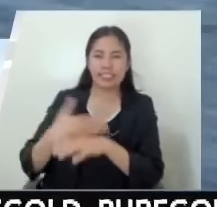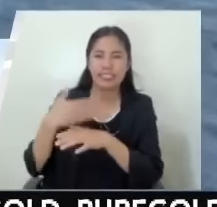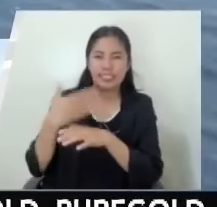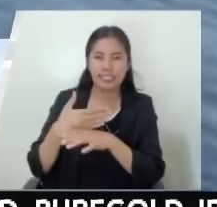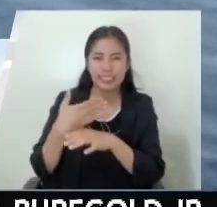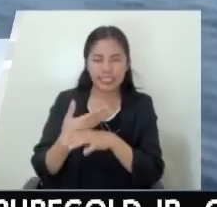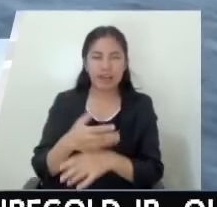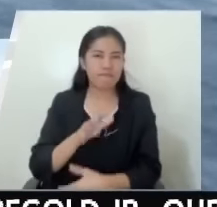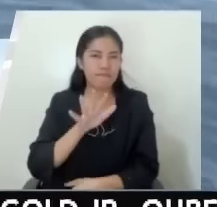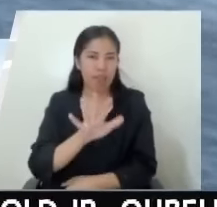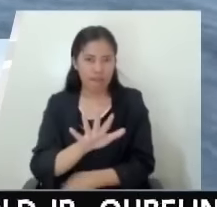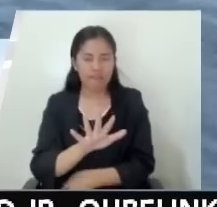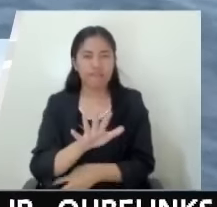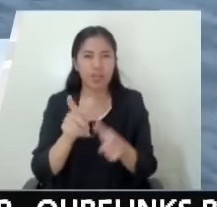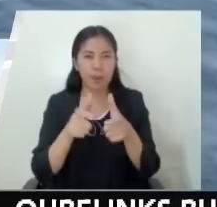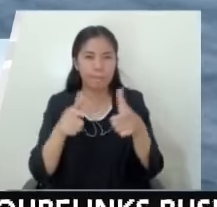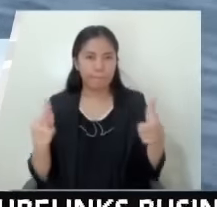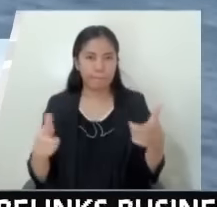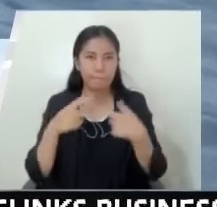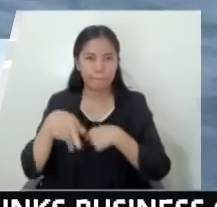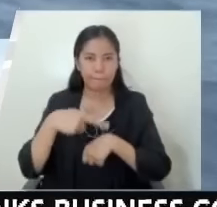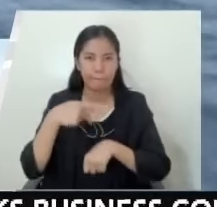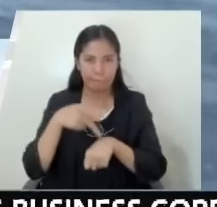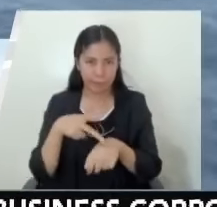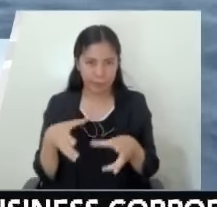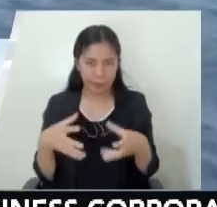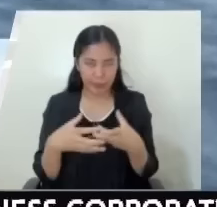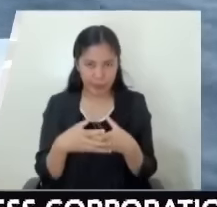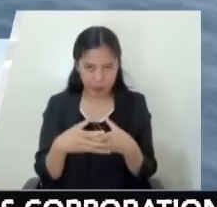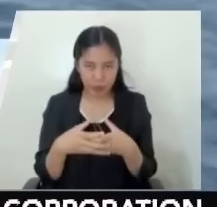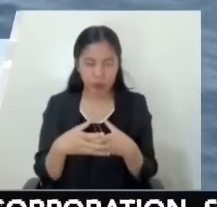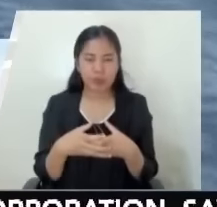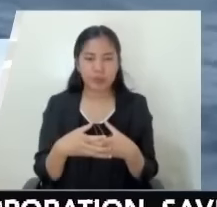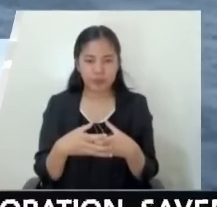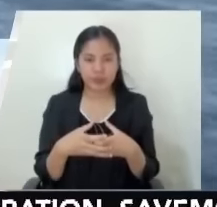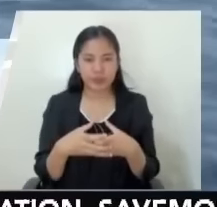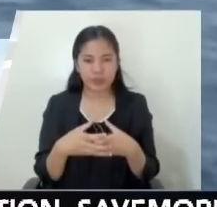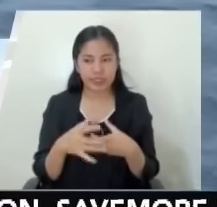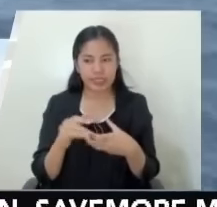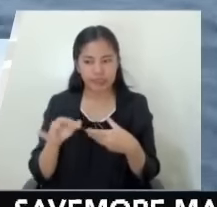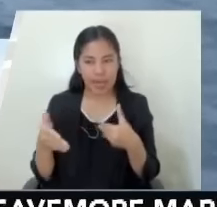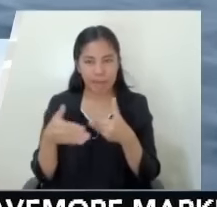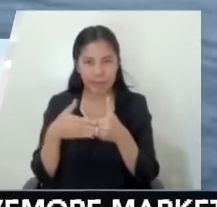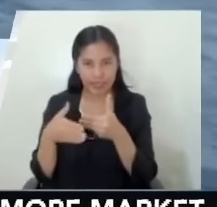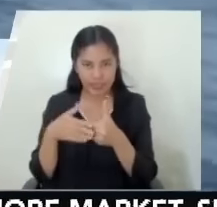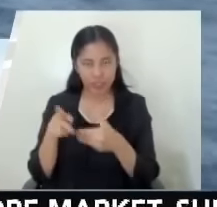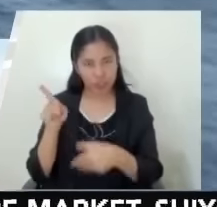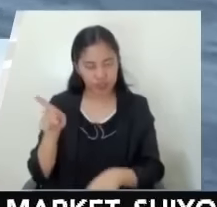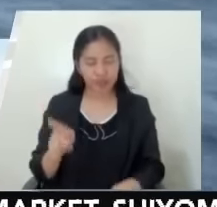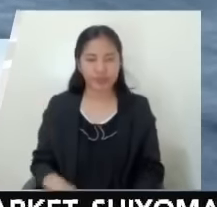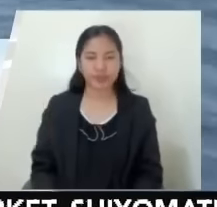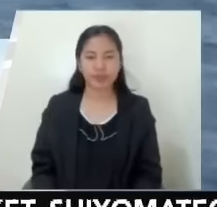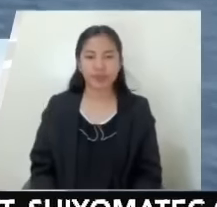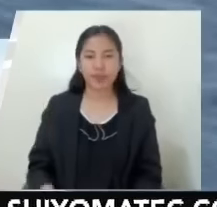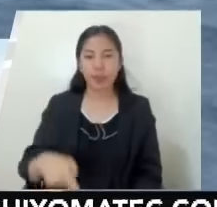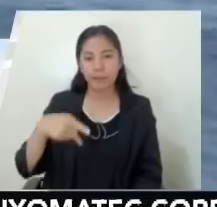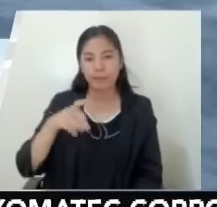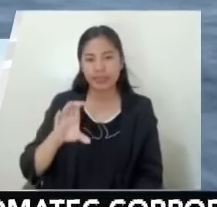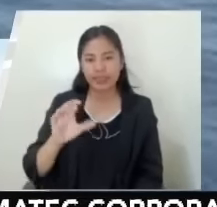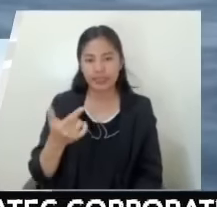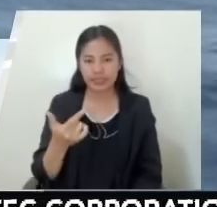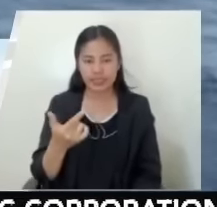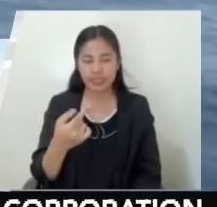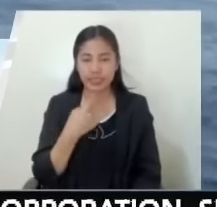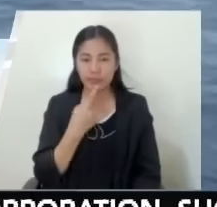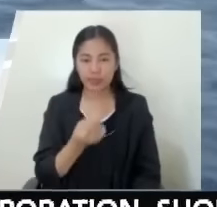mga malalaking bangka na dala ng atin to pagpuntan nila o paglapit nila doon. Ayon naman sa Coast Guard, hindi ito sanction ng gobyerno.